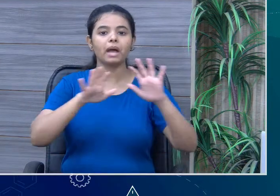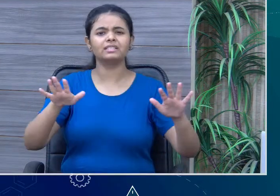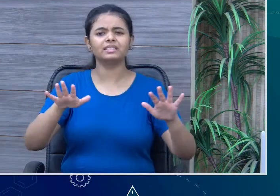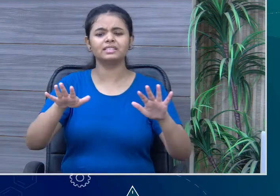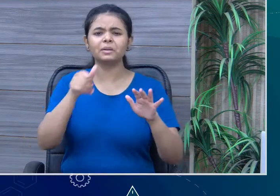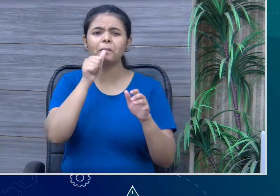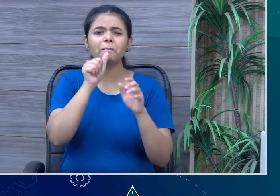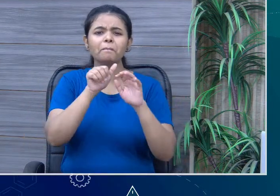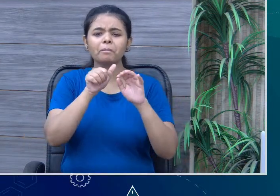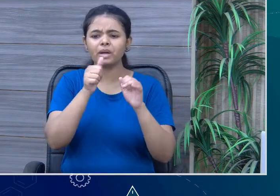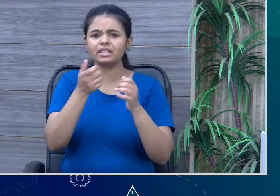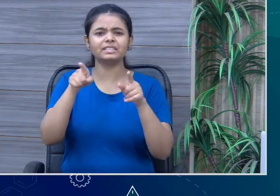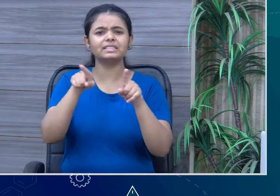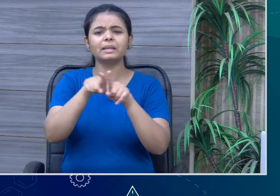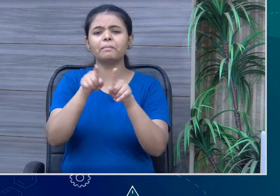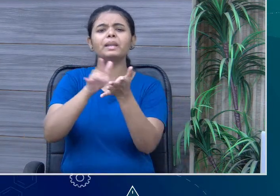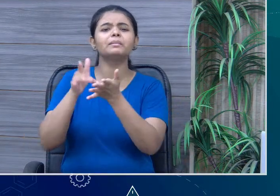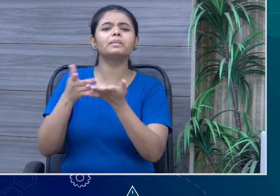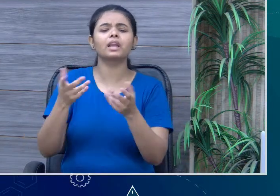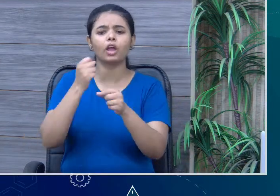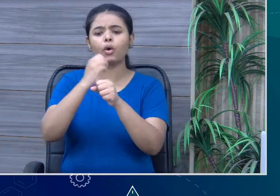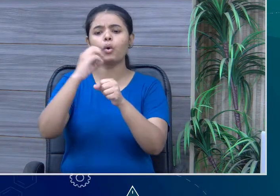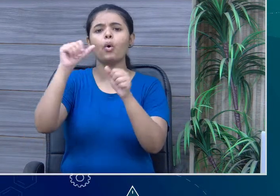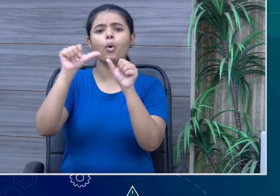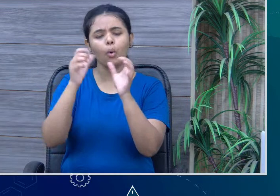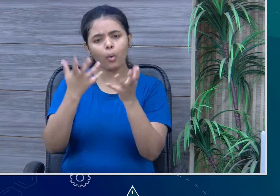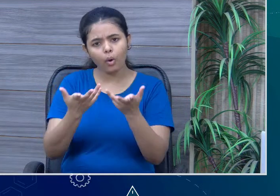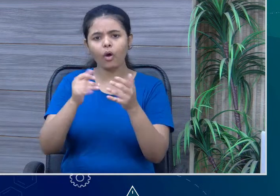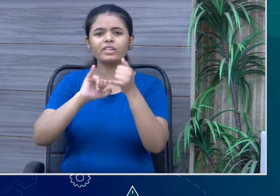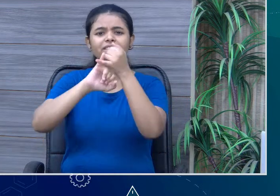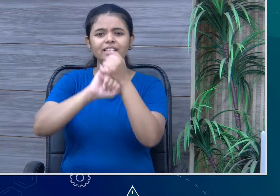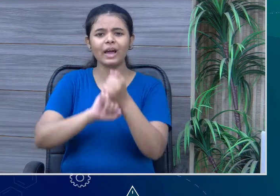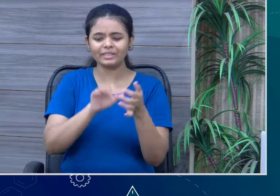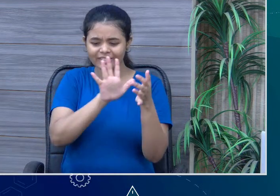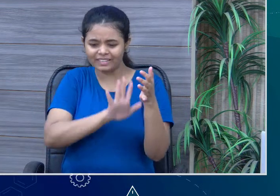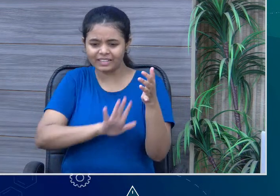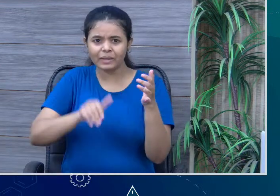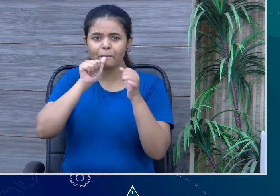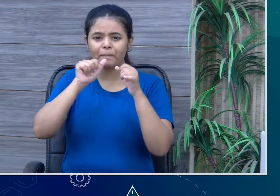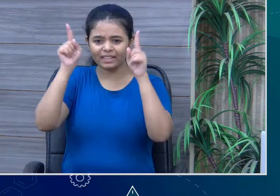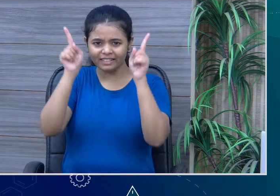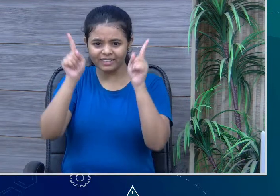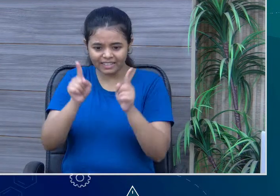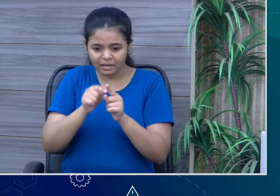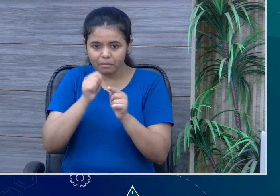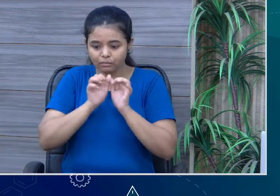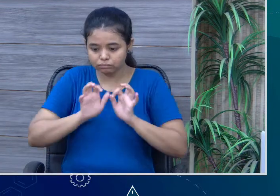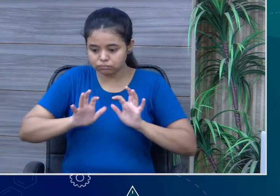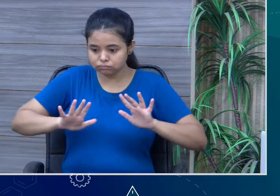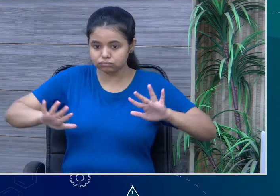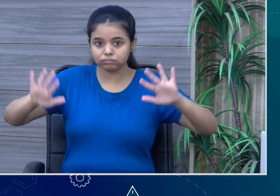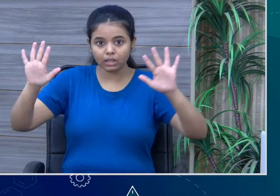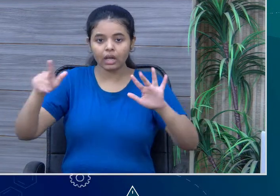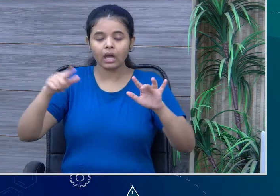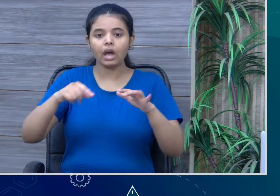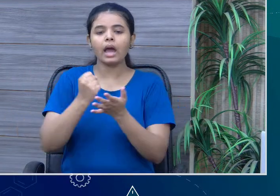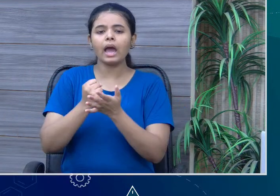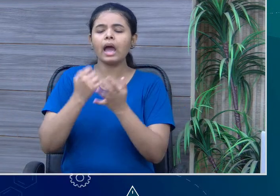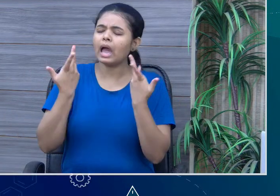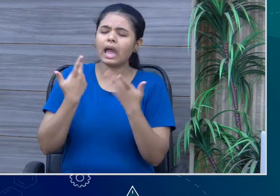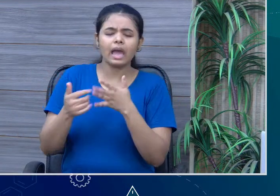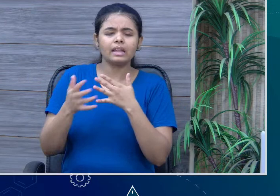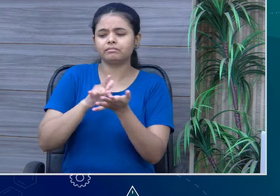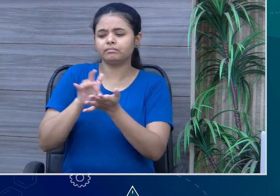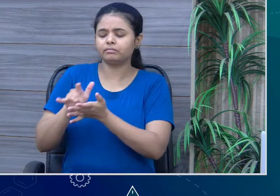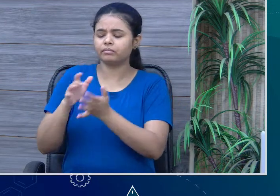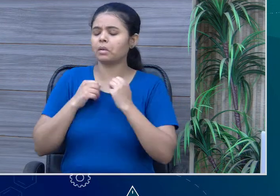कोस्टल एरियाज में है, जैसे गोवा है, हम साउथ साइड चले जाते हैं, वहाँ बहुत सारे कोस्टल एरियाज में जहाँ सी के साउंड, अगर हम वहाँ बैठ के खड़े होके सुने तो